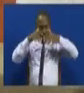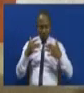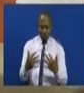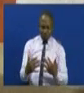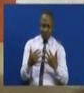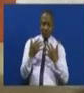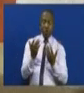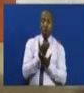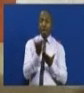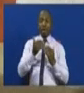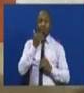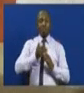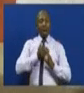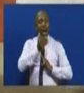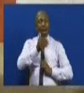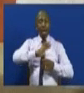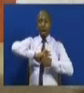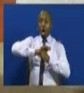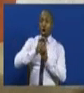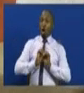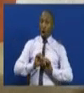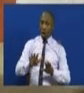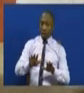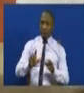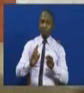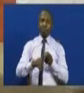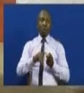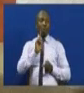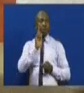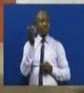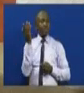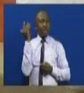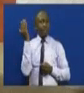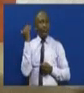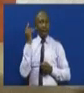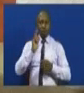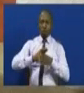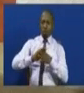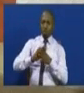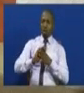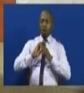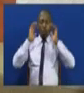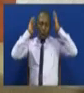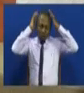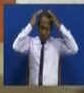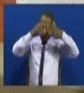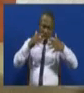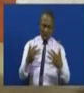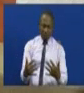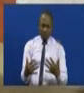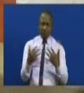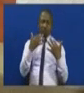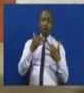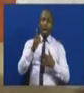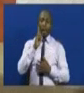hata baada ya COVID-19 kumalizika, walikuwa zamani wakifukizwa mara moja labda kwa wiki